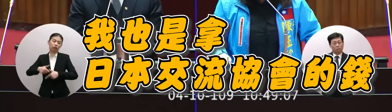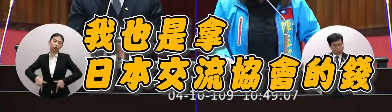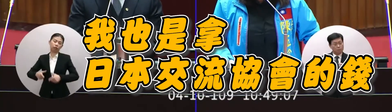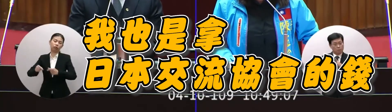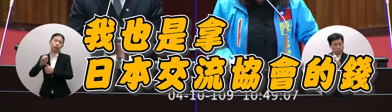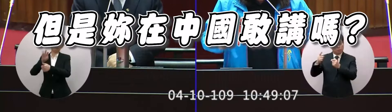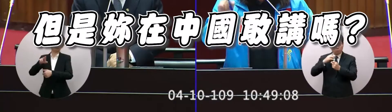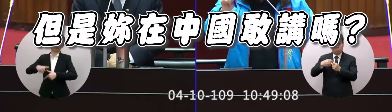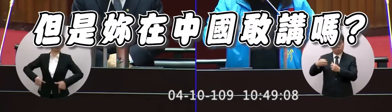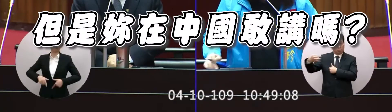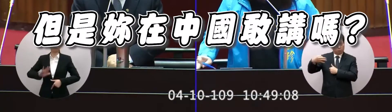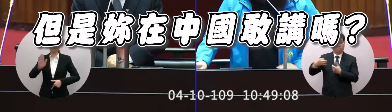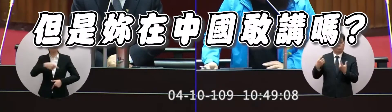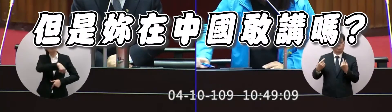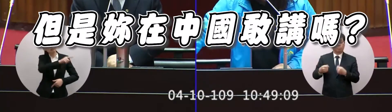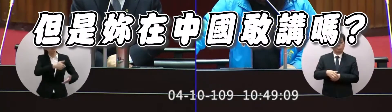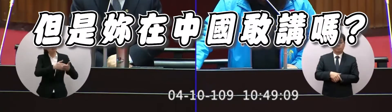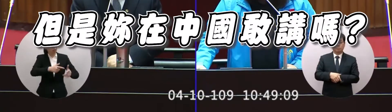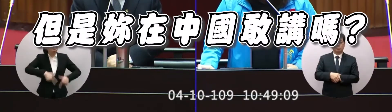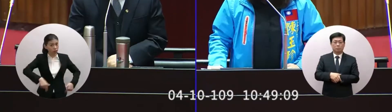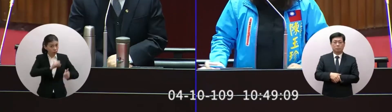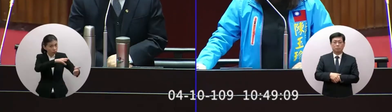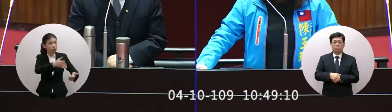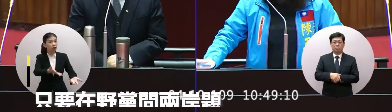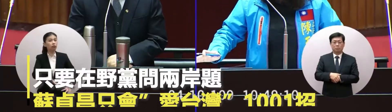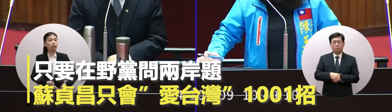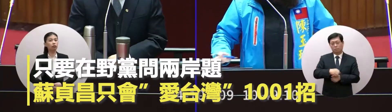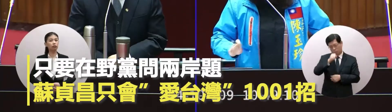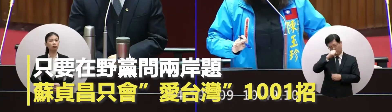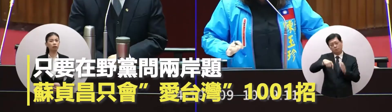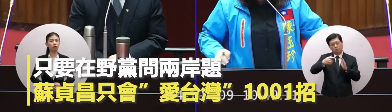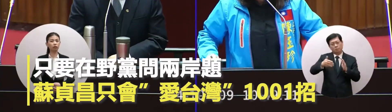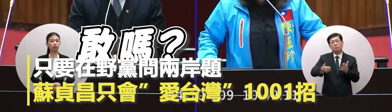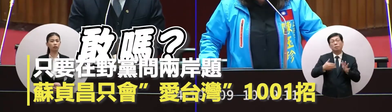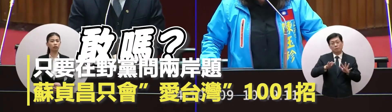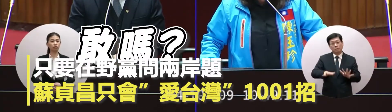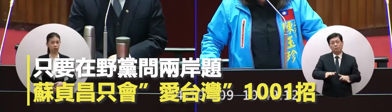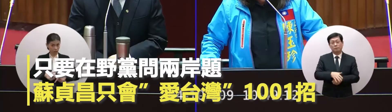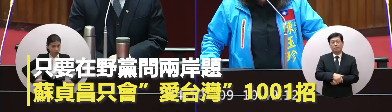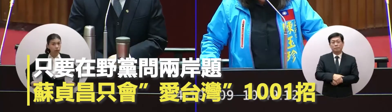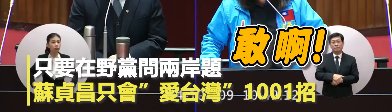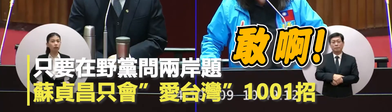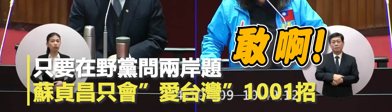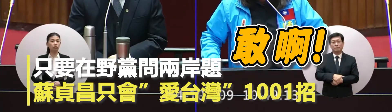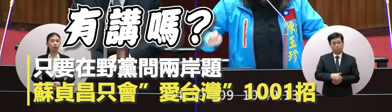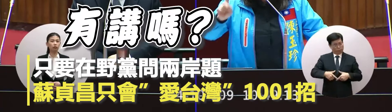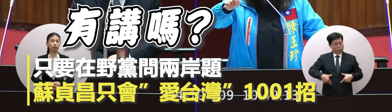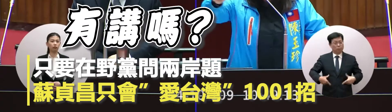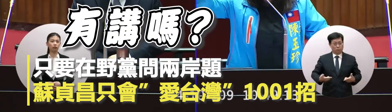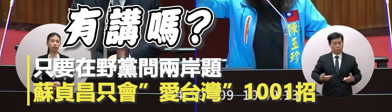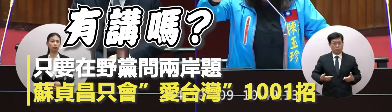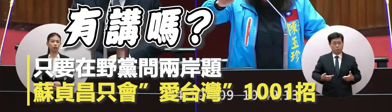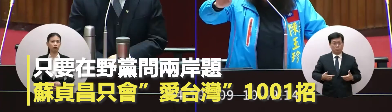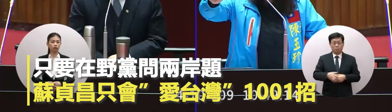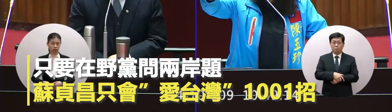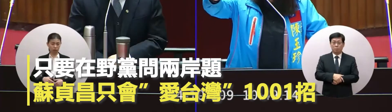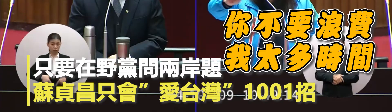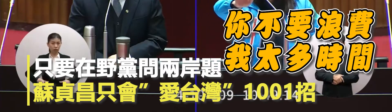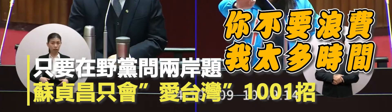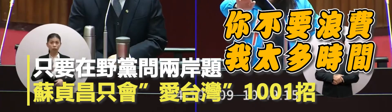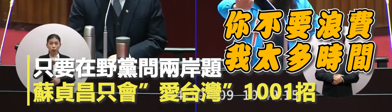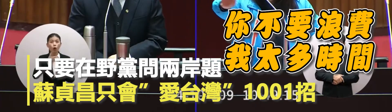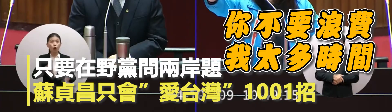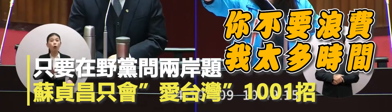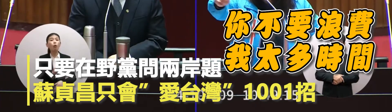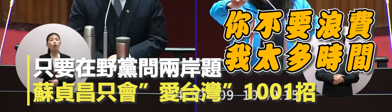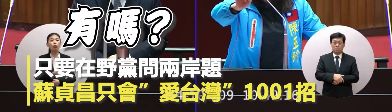日本交流协会钱，也是拿日本的钱。 中国敢讲吗？ 好了，院长，因为我今天是要讲，敢呐、啊！你知道那天？